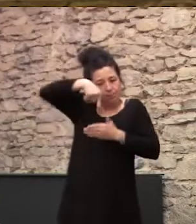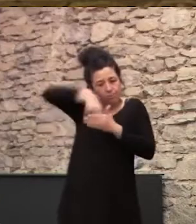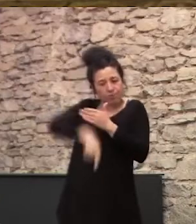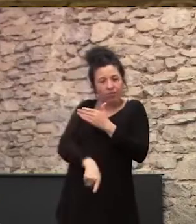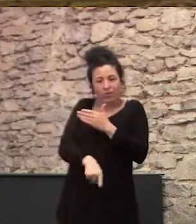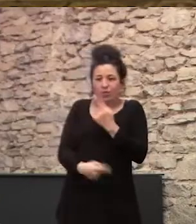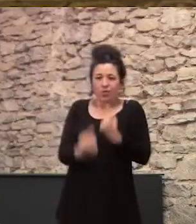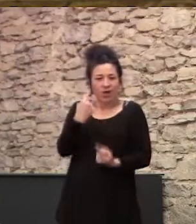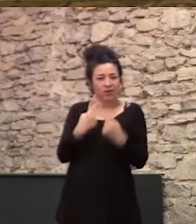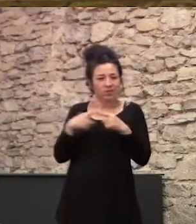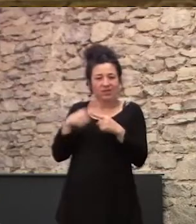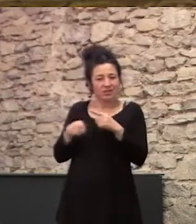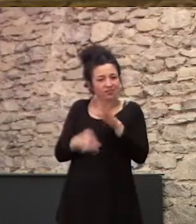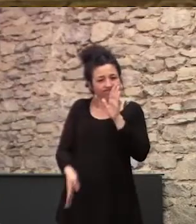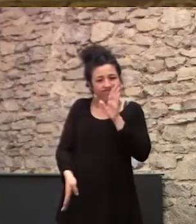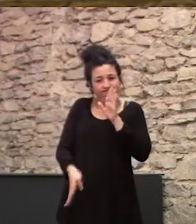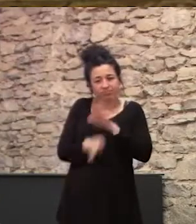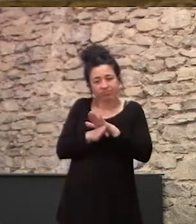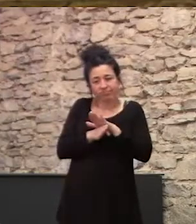gauza batzuk